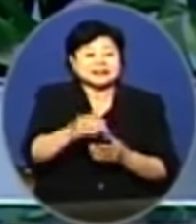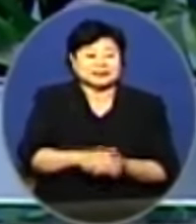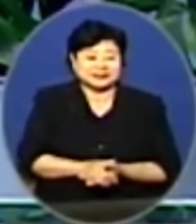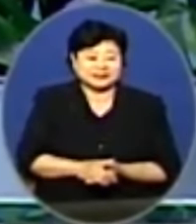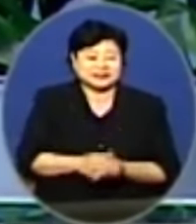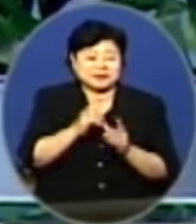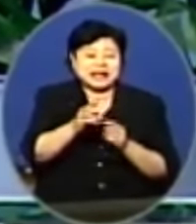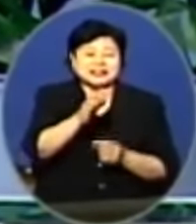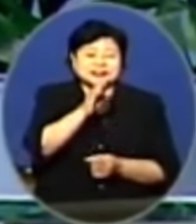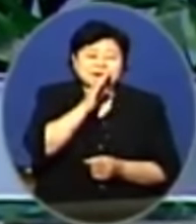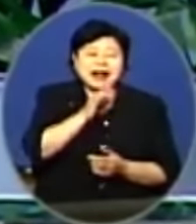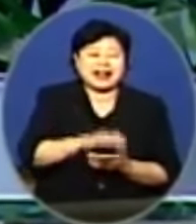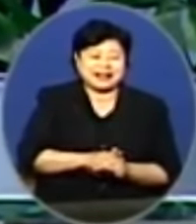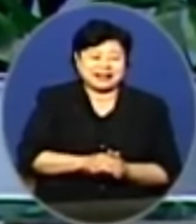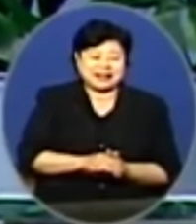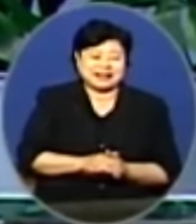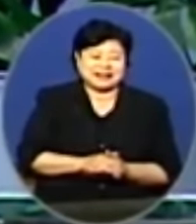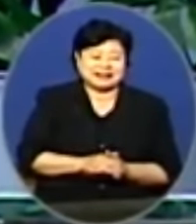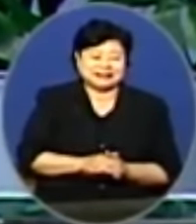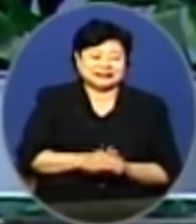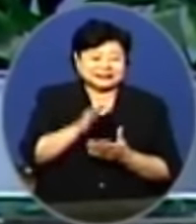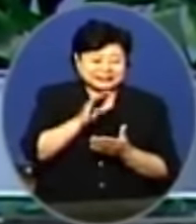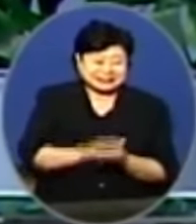너 말이 참말이다. 자,